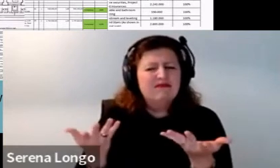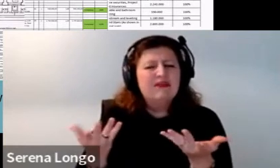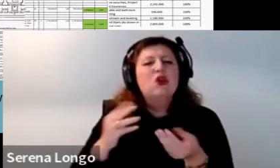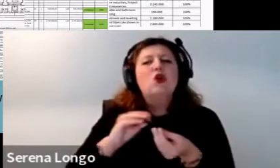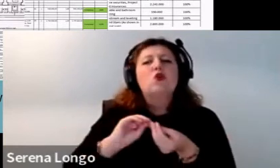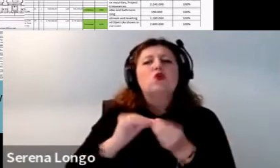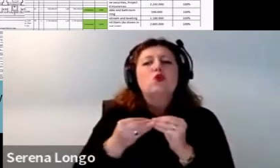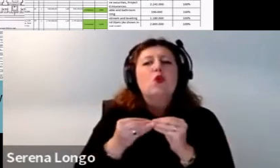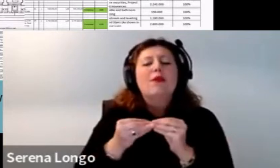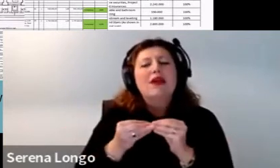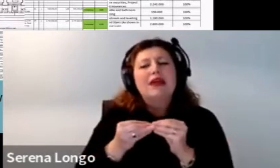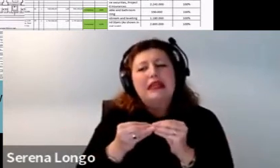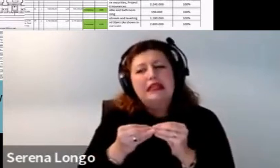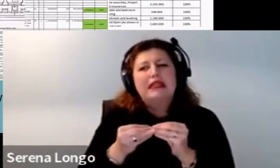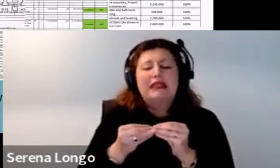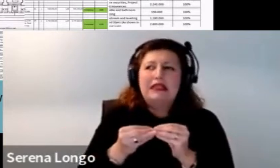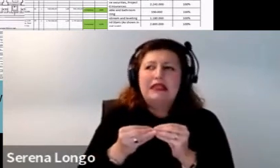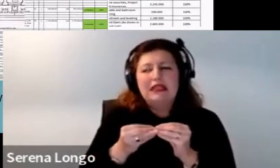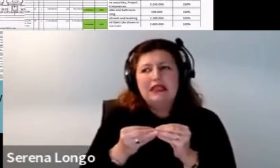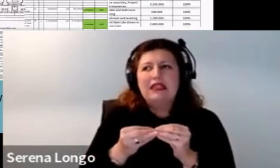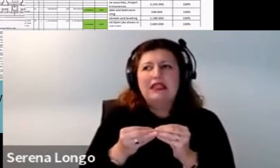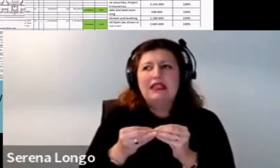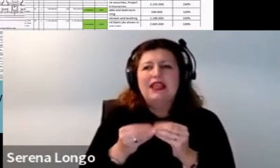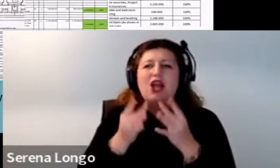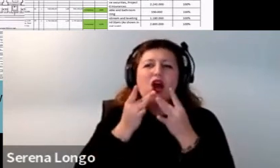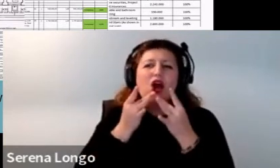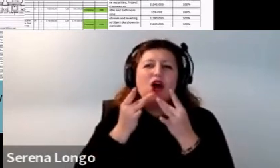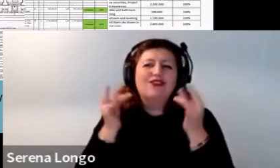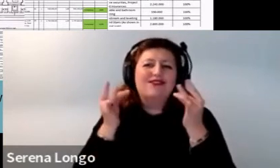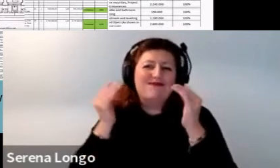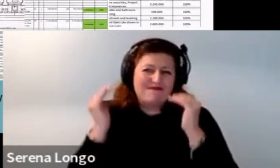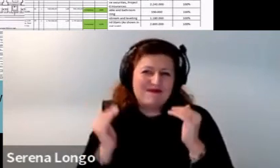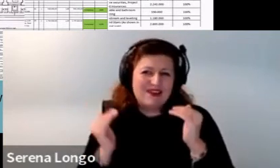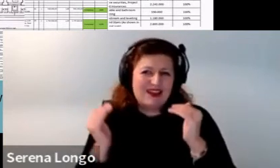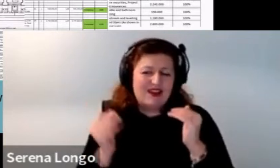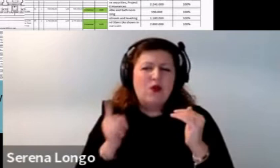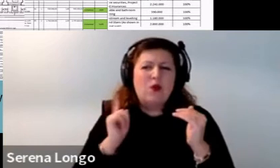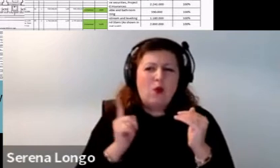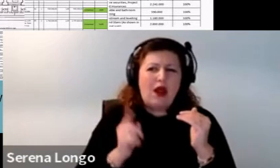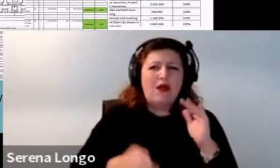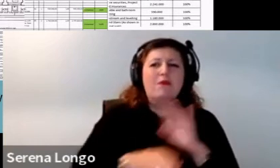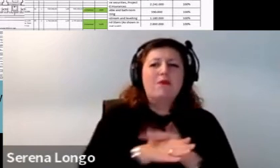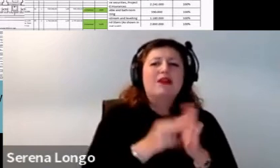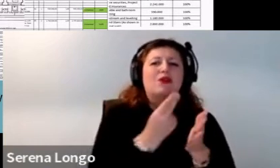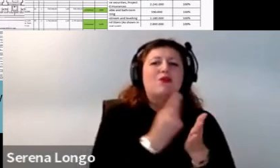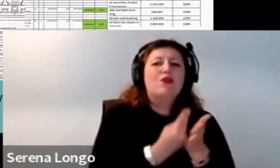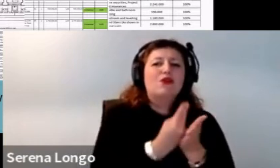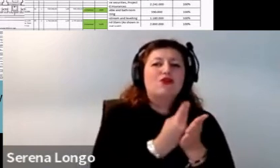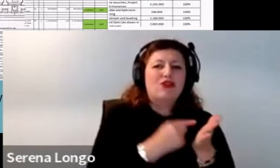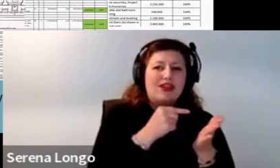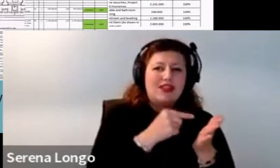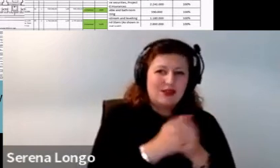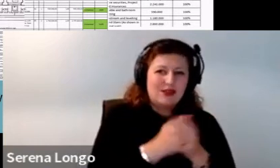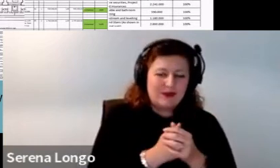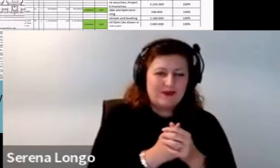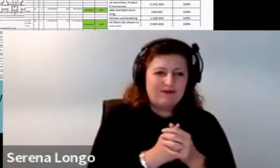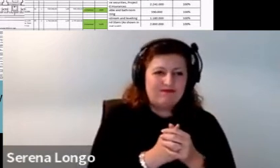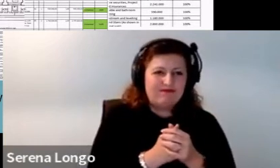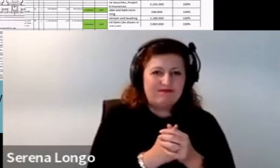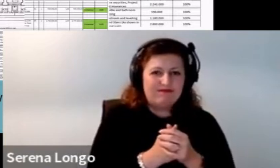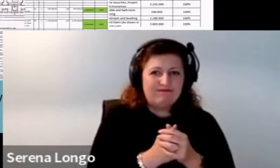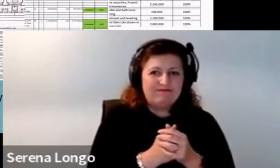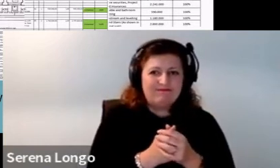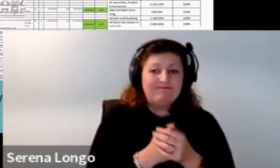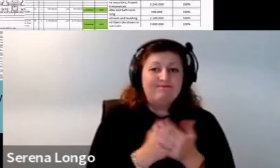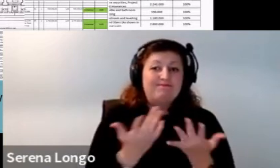molto meno romantici. La prima fase è di progettazione, ovviamente.